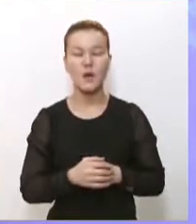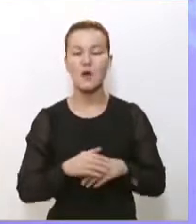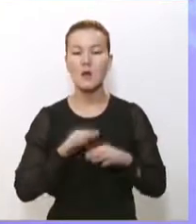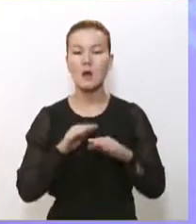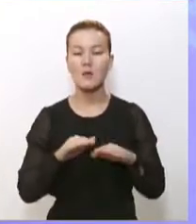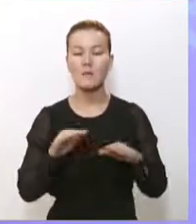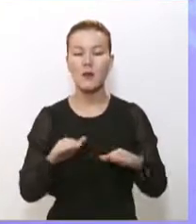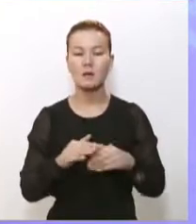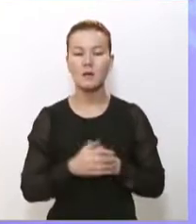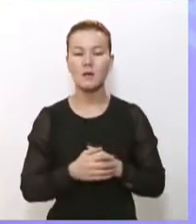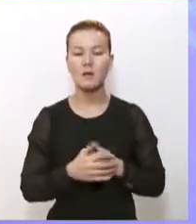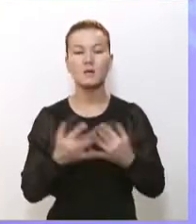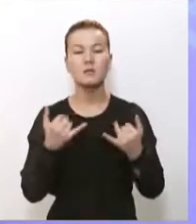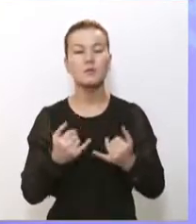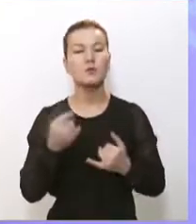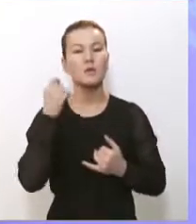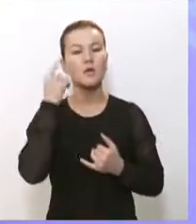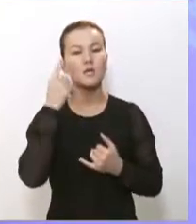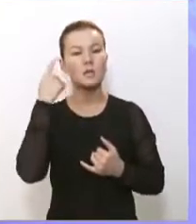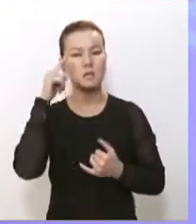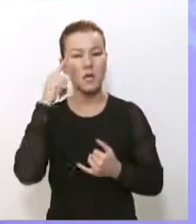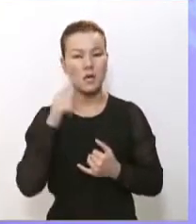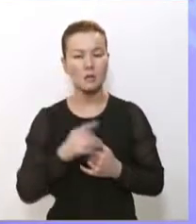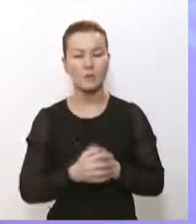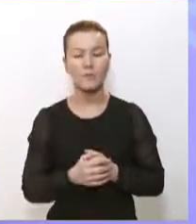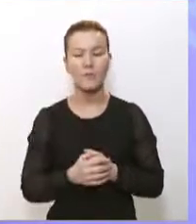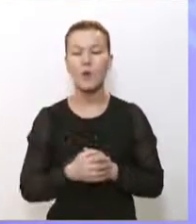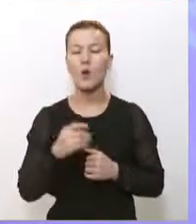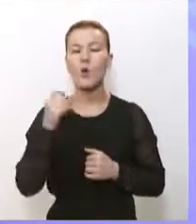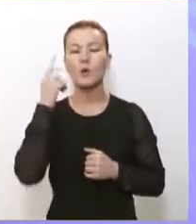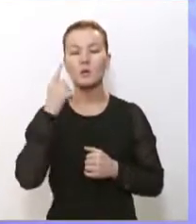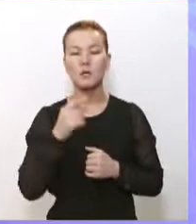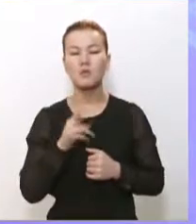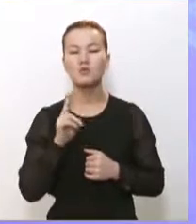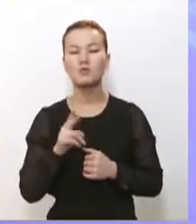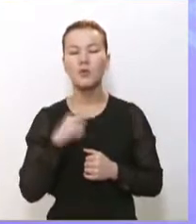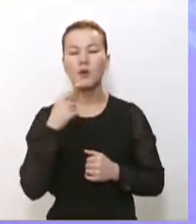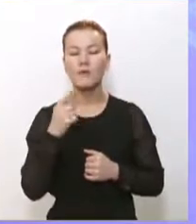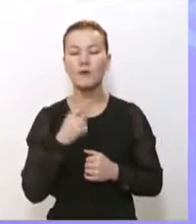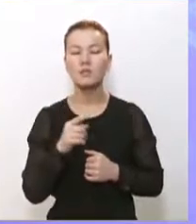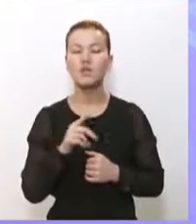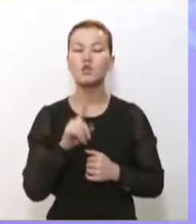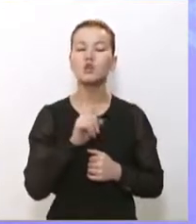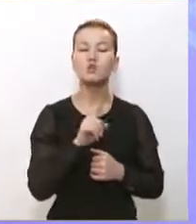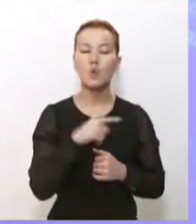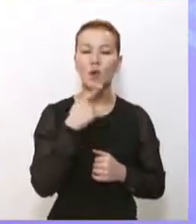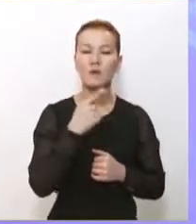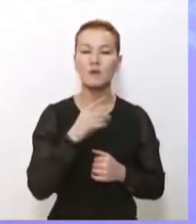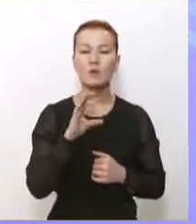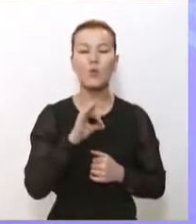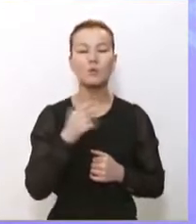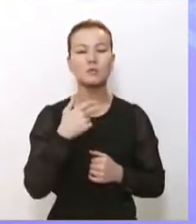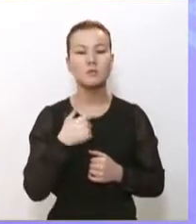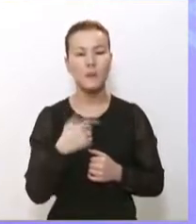Ребята, теперь отгадайте загадку. Угадайте, кто говорит и что говорит о